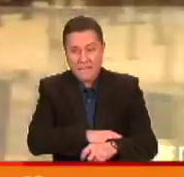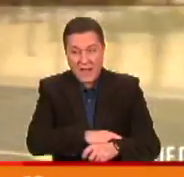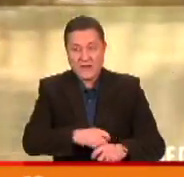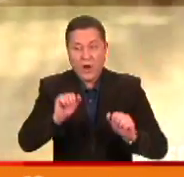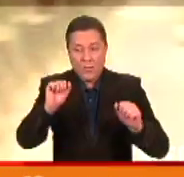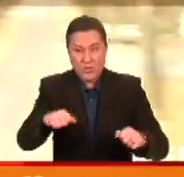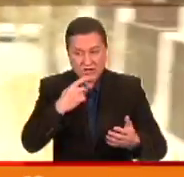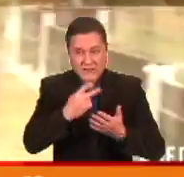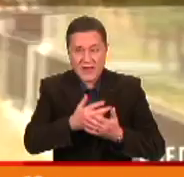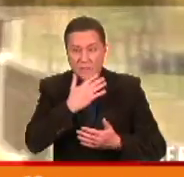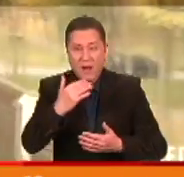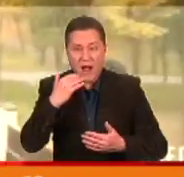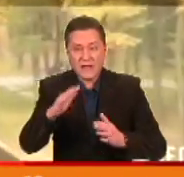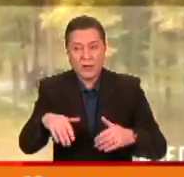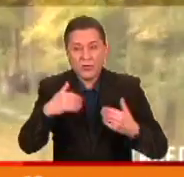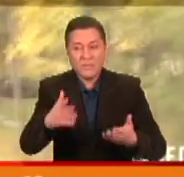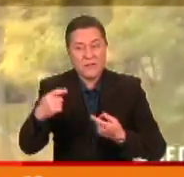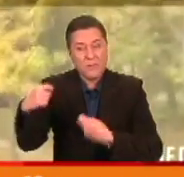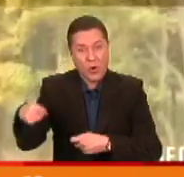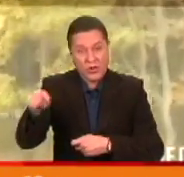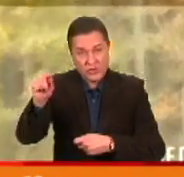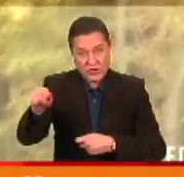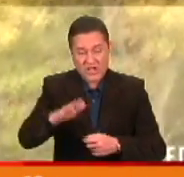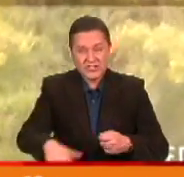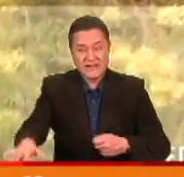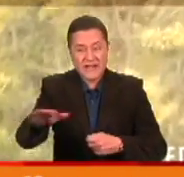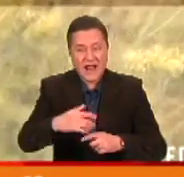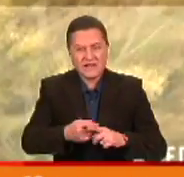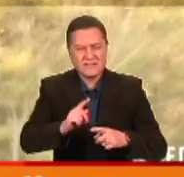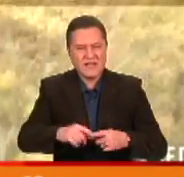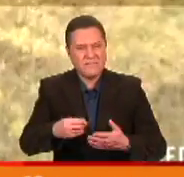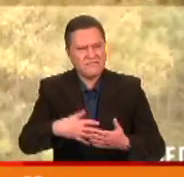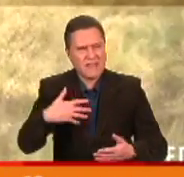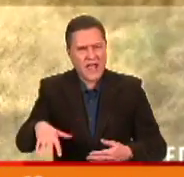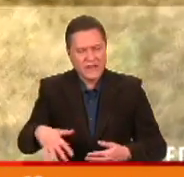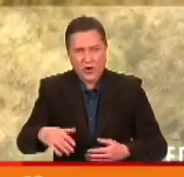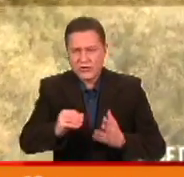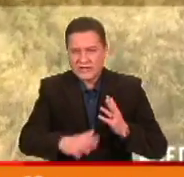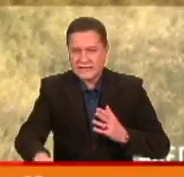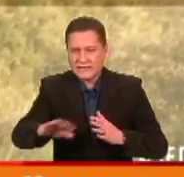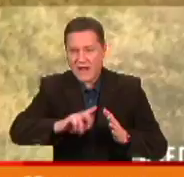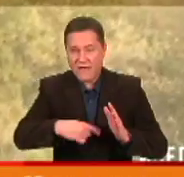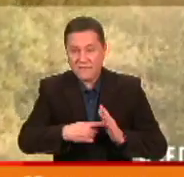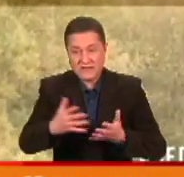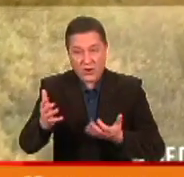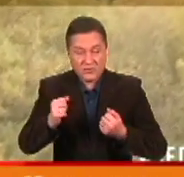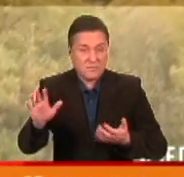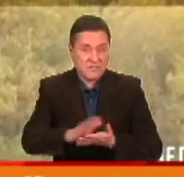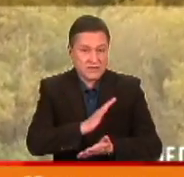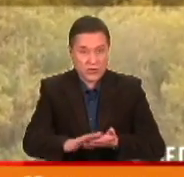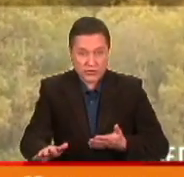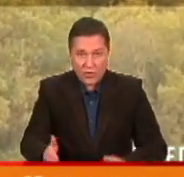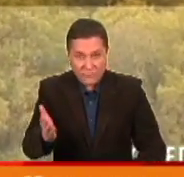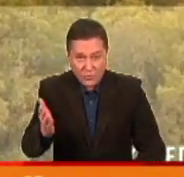можна знайти чимало пропозицій про продаж тутешніх ділянок. Це чи не найдорожча земля у місті, та Добкін отримав її